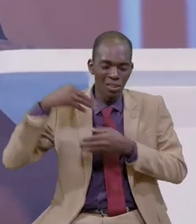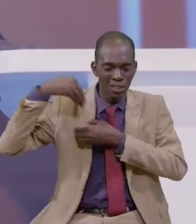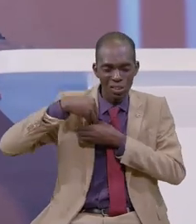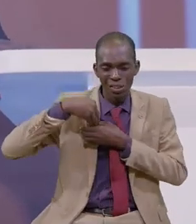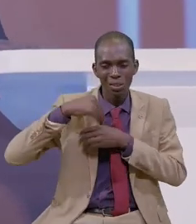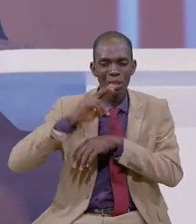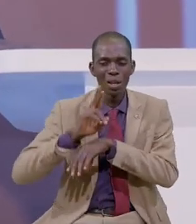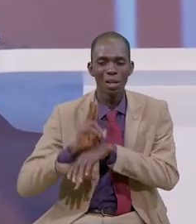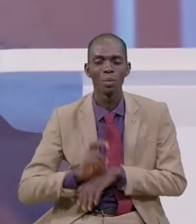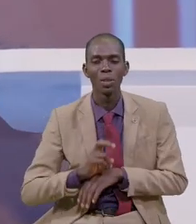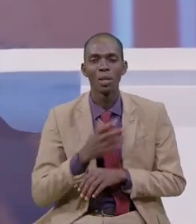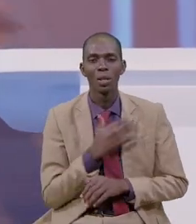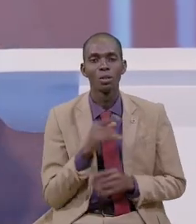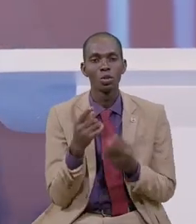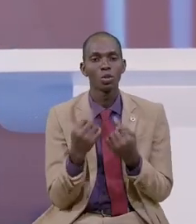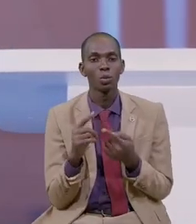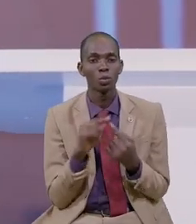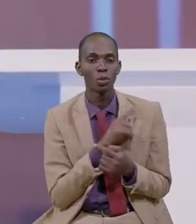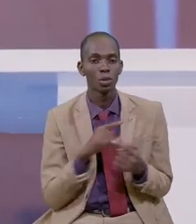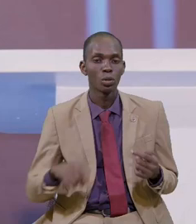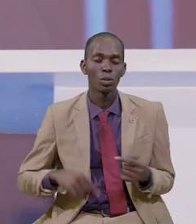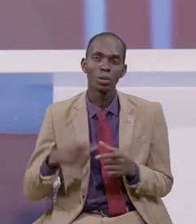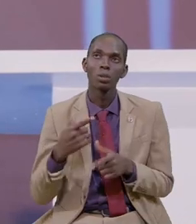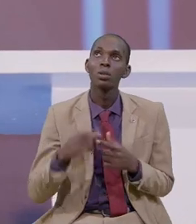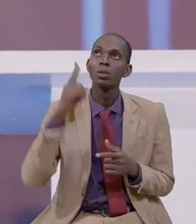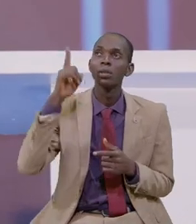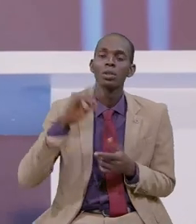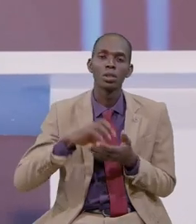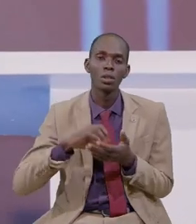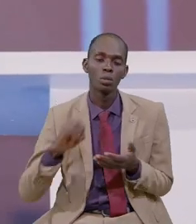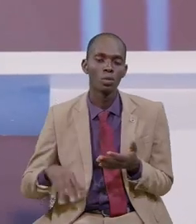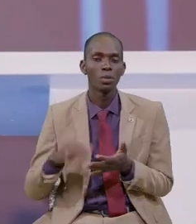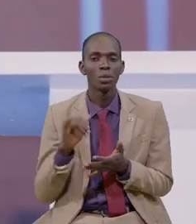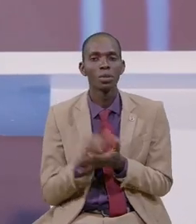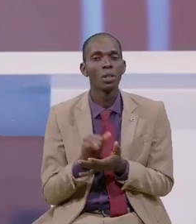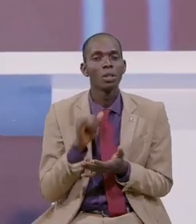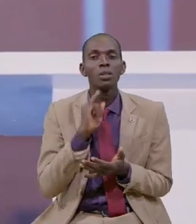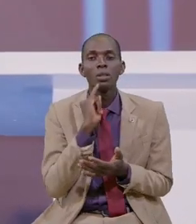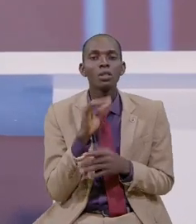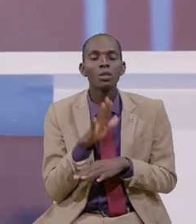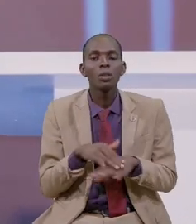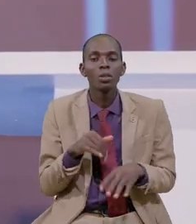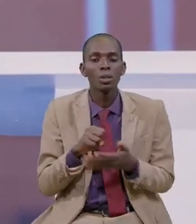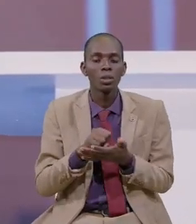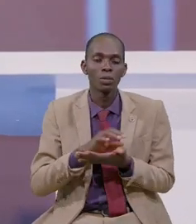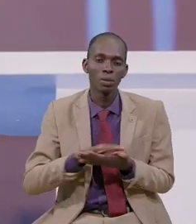à l'intérieur. Tu viens au Seigneur et déracine cela. Cela est appelé